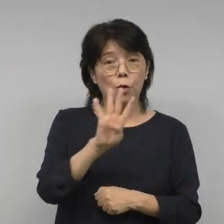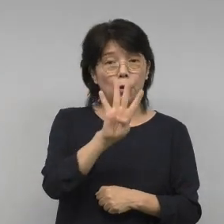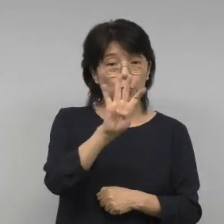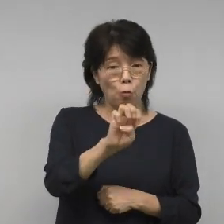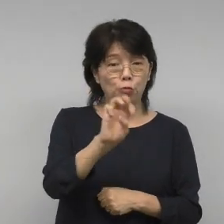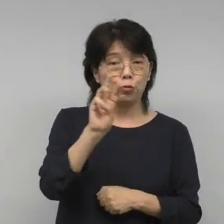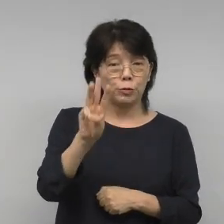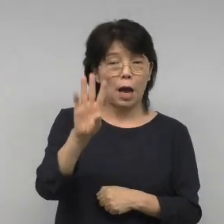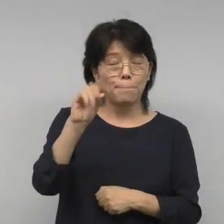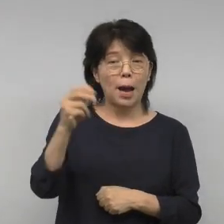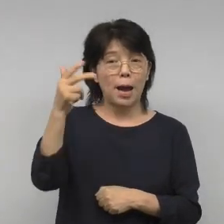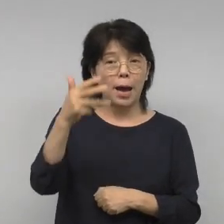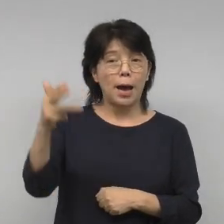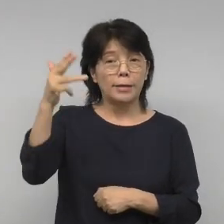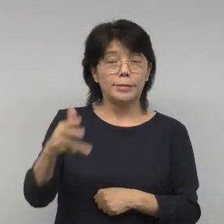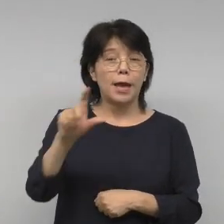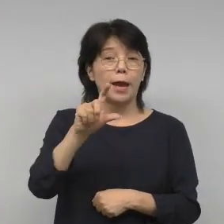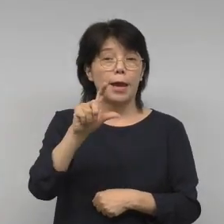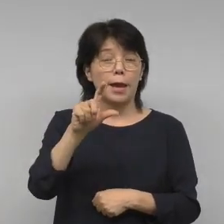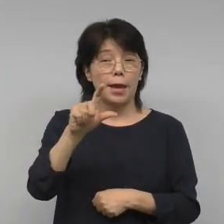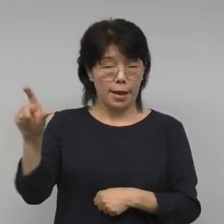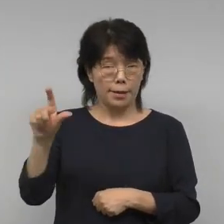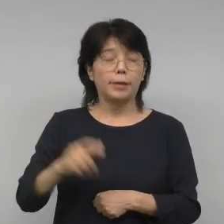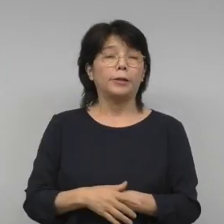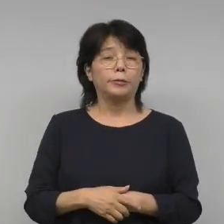万8千円というふうなことであります。